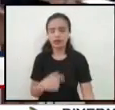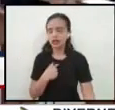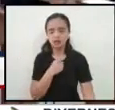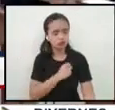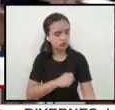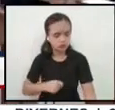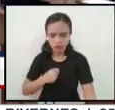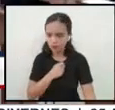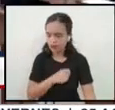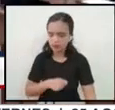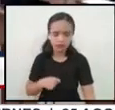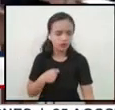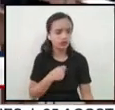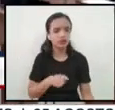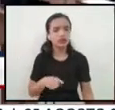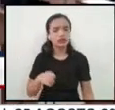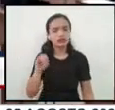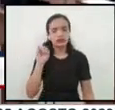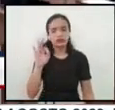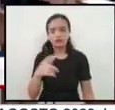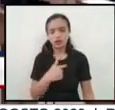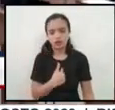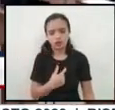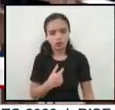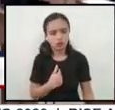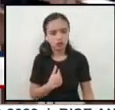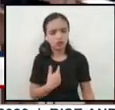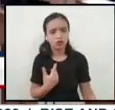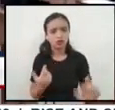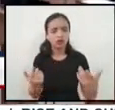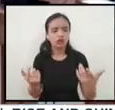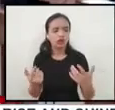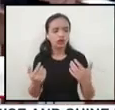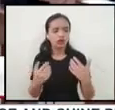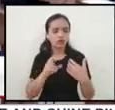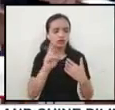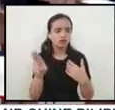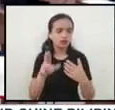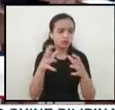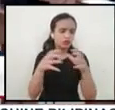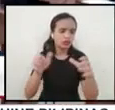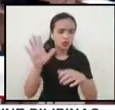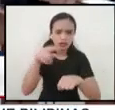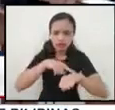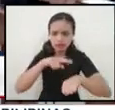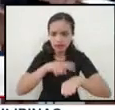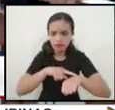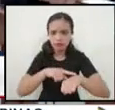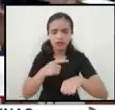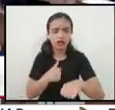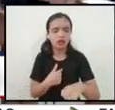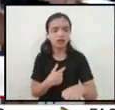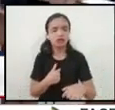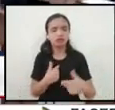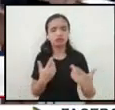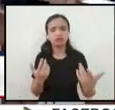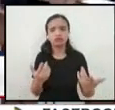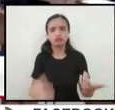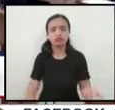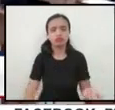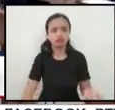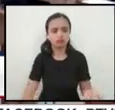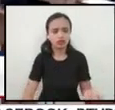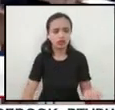if I've took too much of your time, if in a way, no, napabayaan ko yung aking